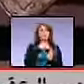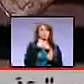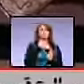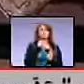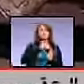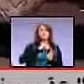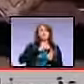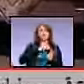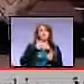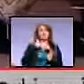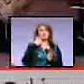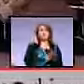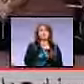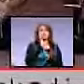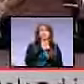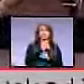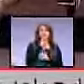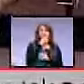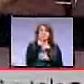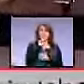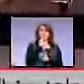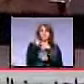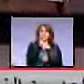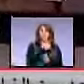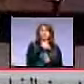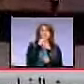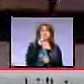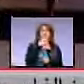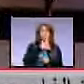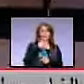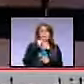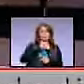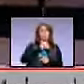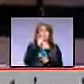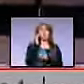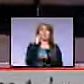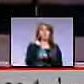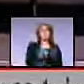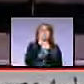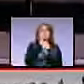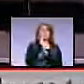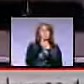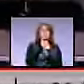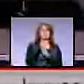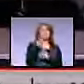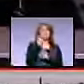همثل. فانا ما انساش جمله يوم العرض الخاص بتاع اضحك الصوره تطلع حلوه. فخلص